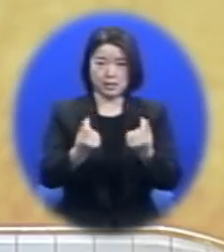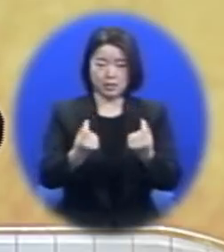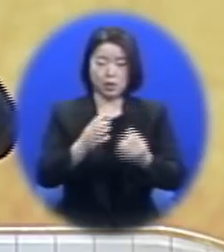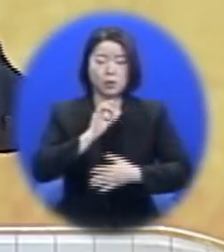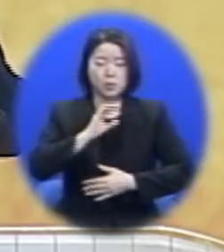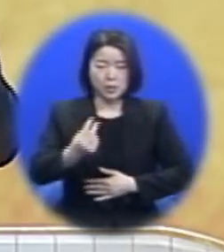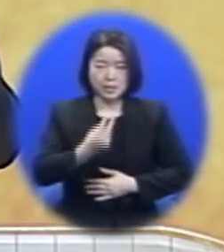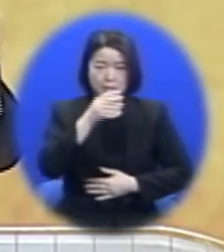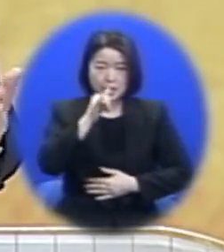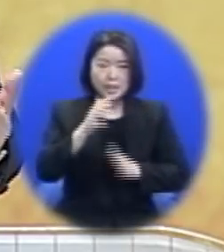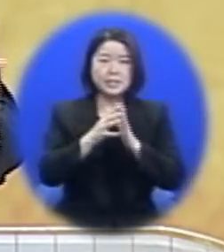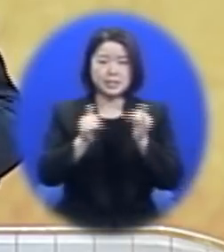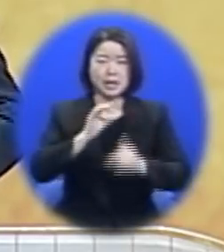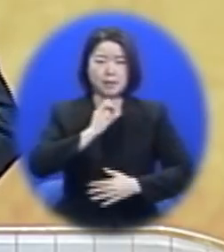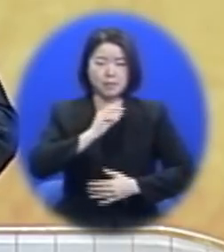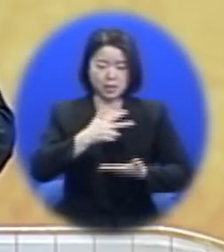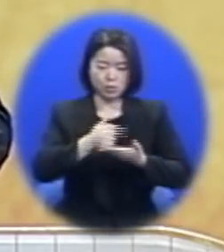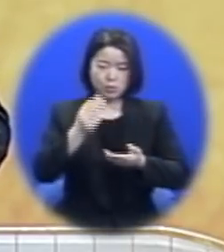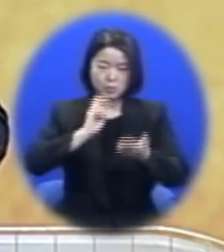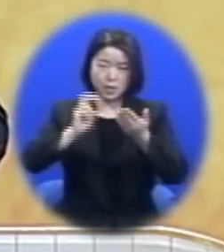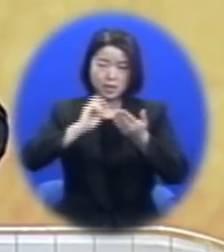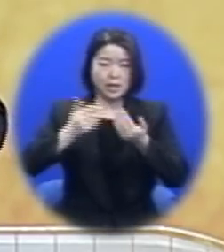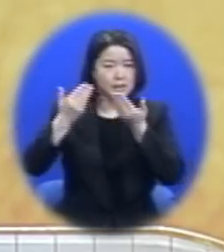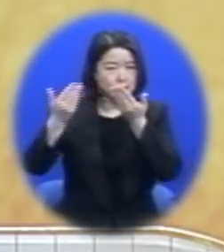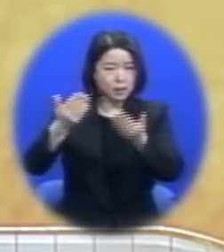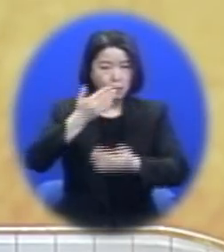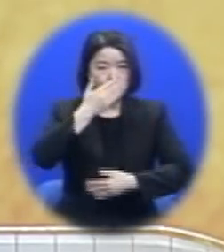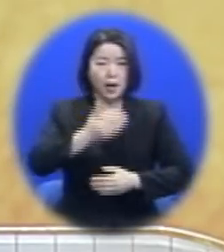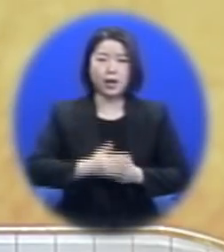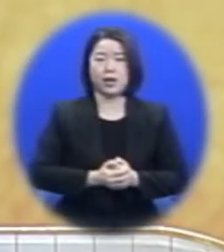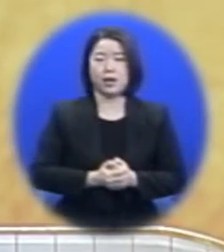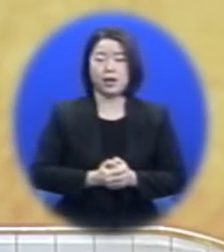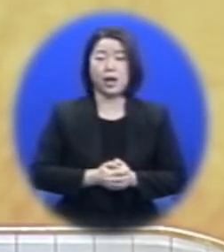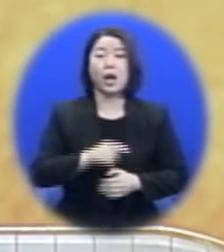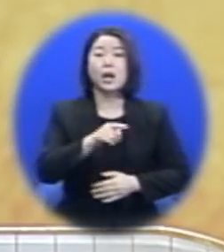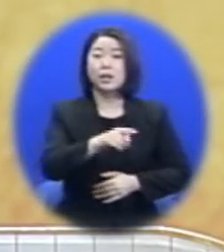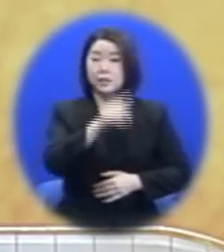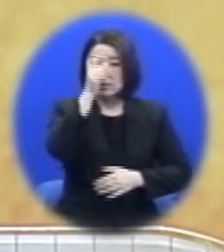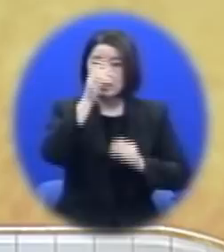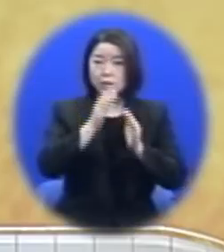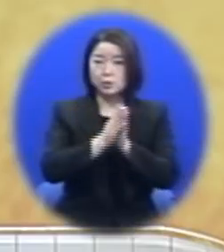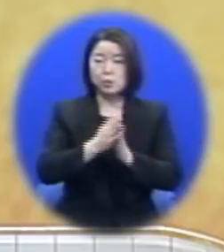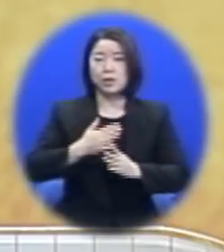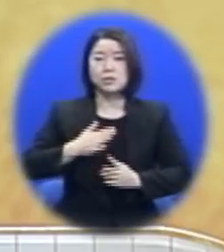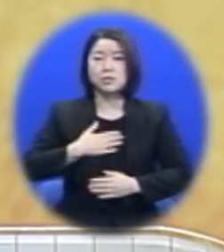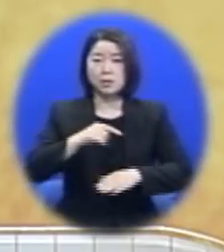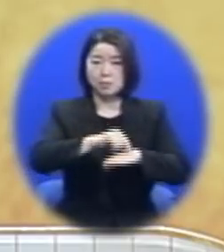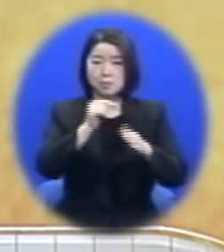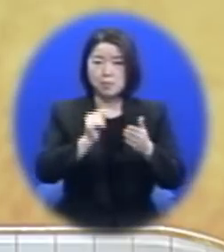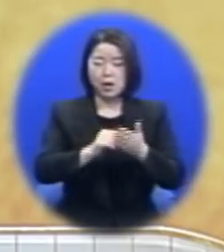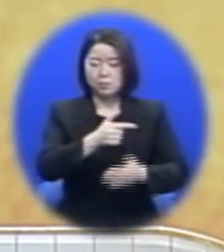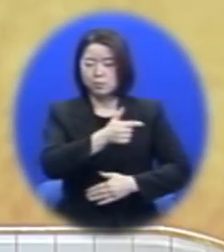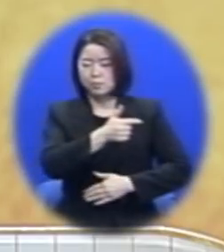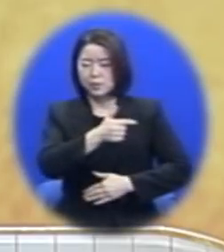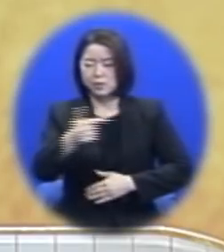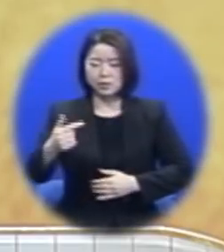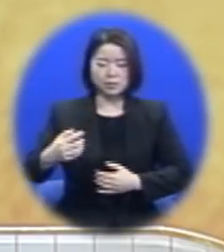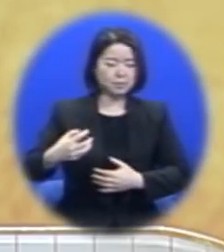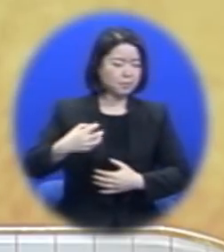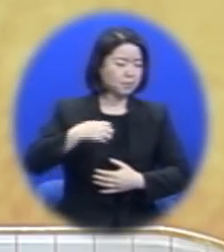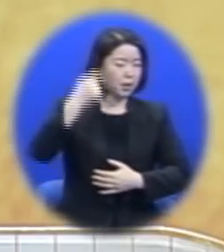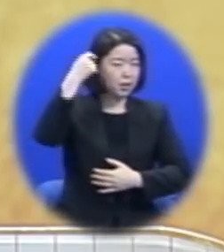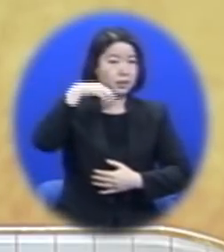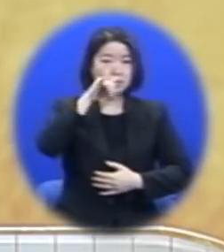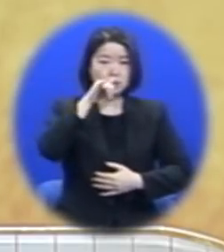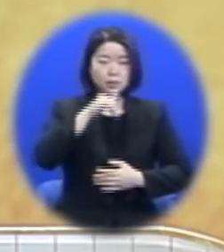살아있는 사람만이 주님을 찬양할 수 있습니다. 이 기도가 제 마음에 너무나 큰 울림이 되었습니다.